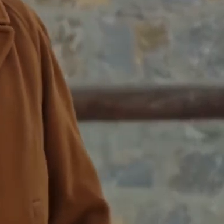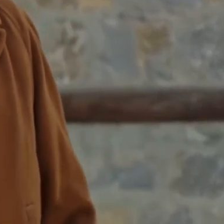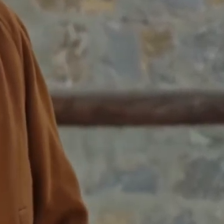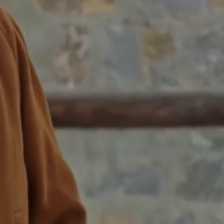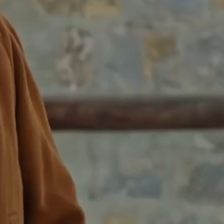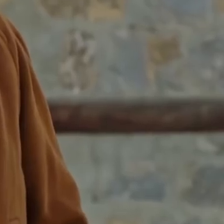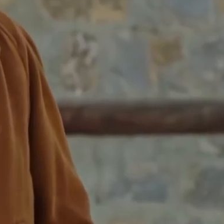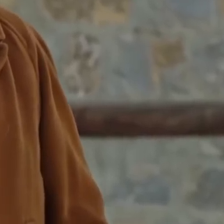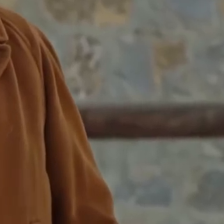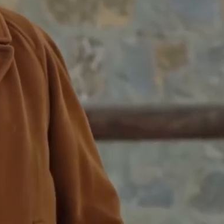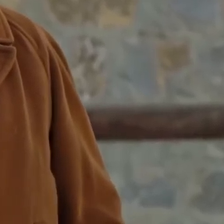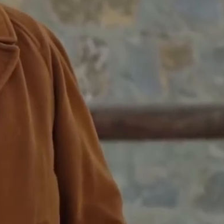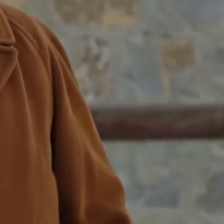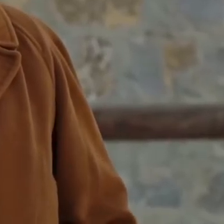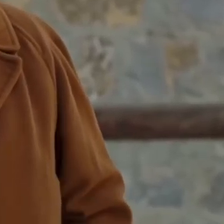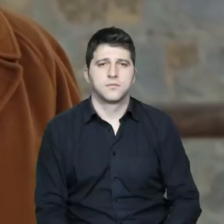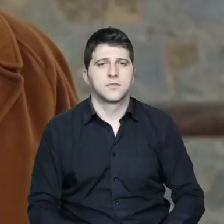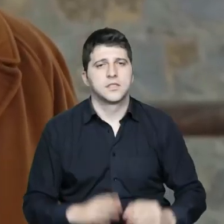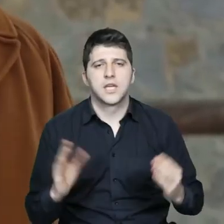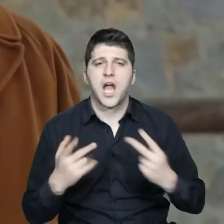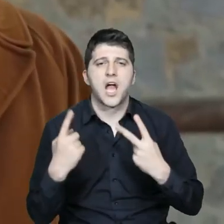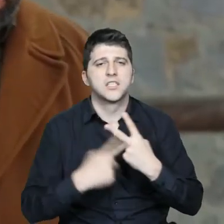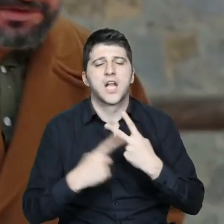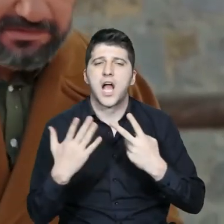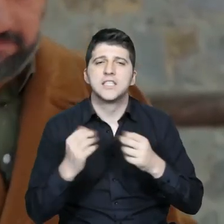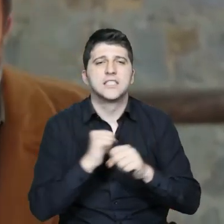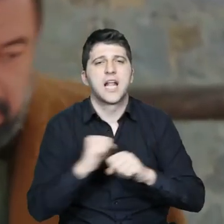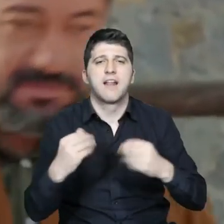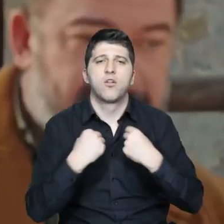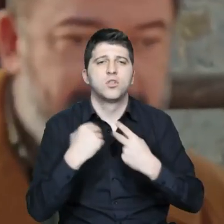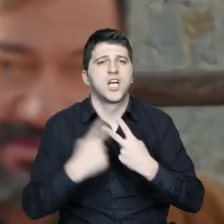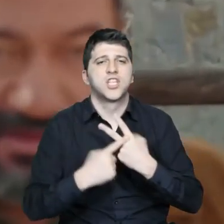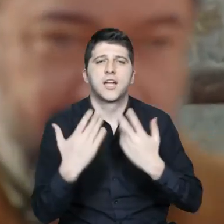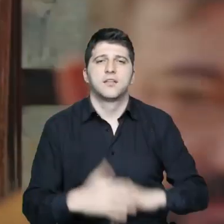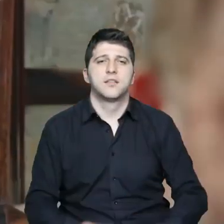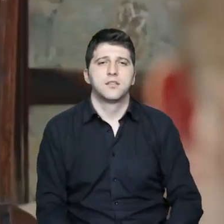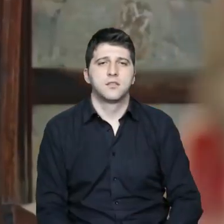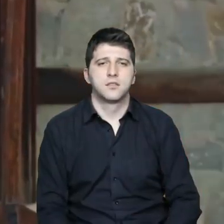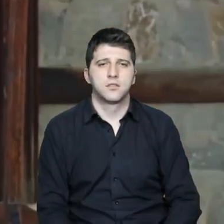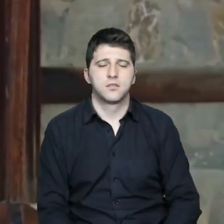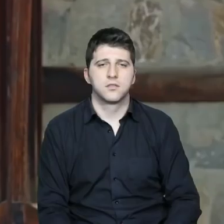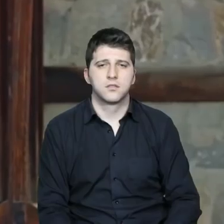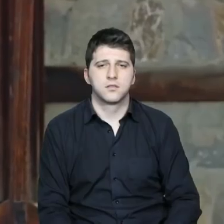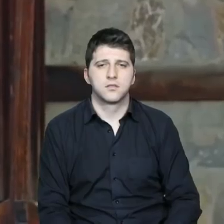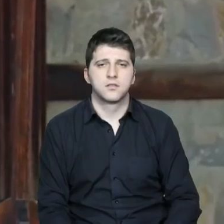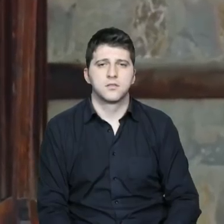Uzaklaştı. Yaşar. Süne zararlısı Yaşar. Nalan konağa dönüyor.